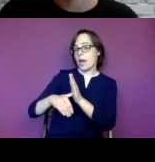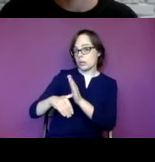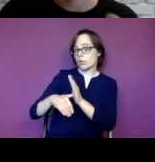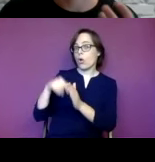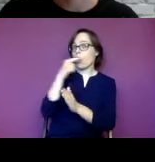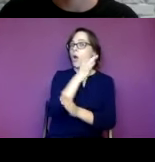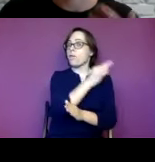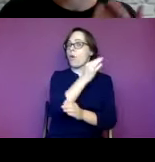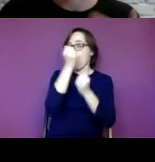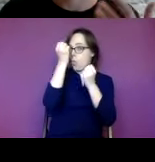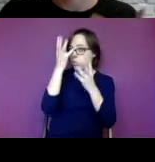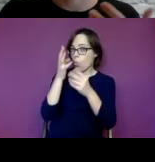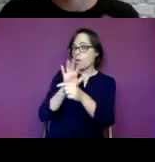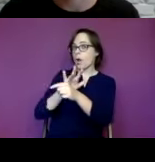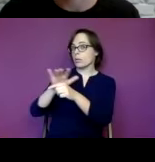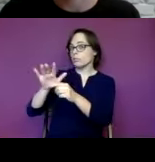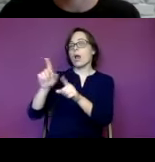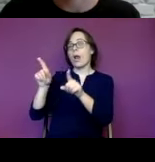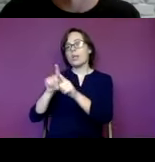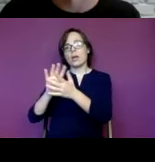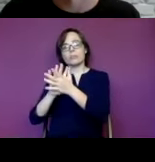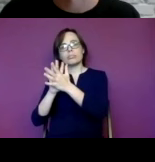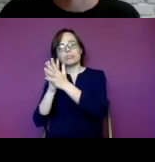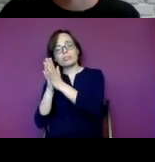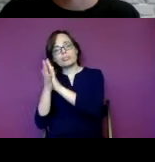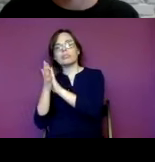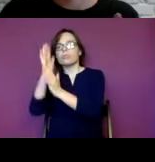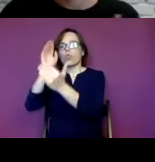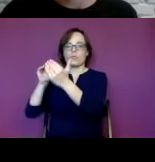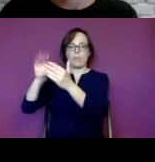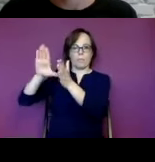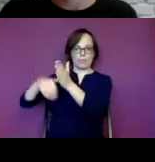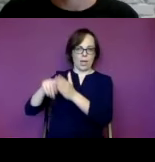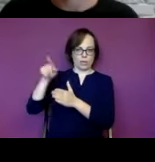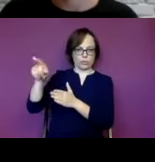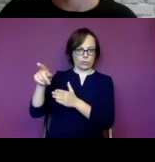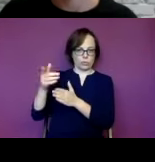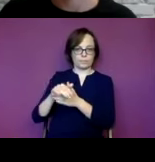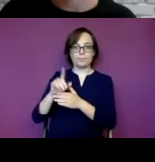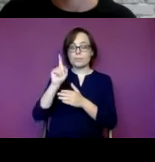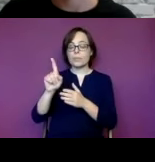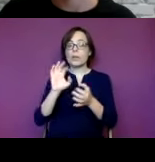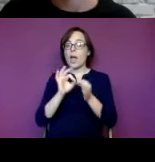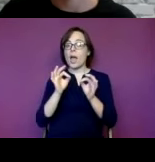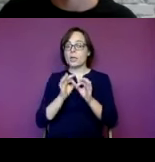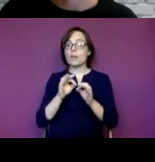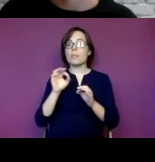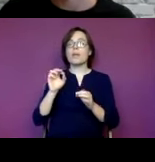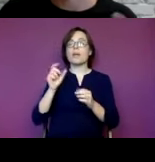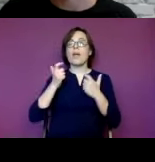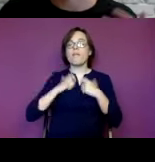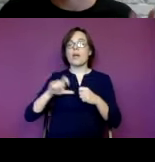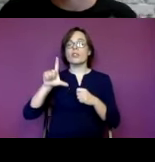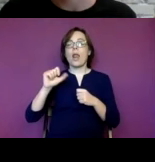ludową przekształcały tak, jak miasto chciało. A w tym sensie, gdybyśmy umieścili Wieśland w mieście, to